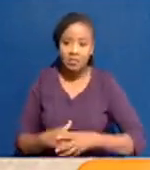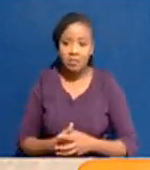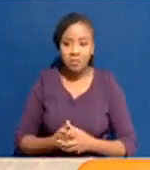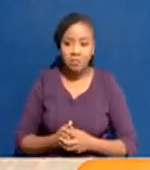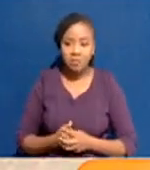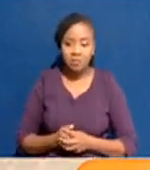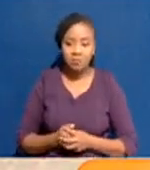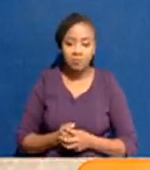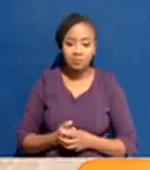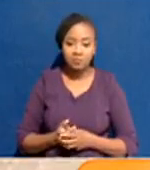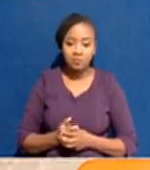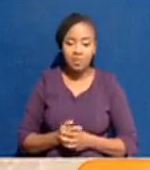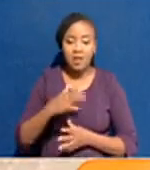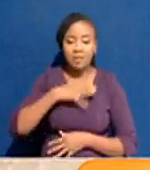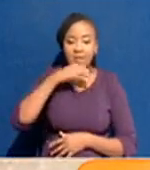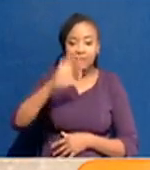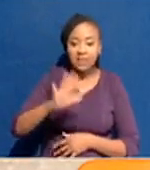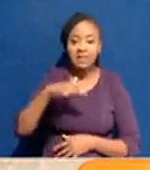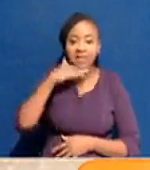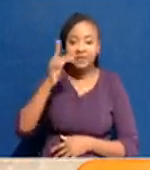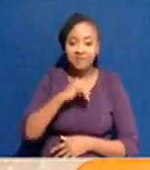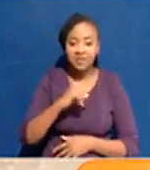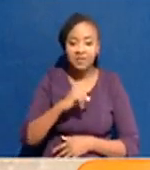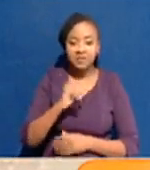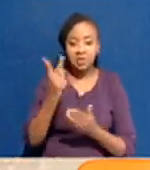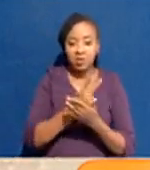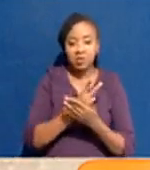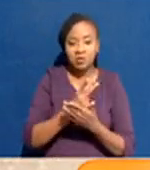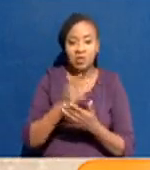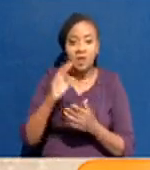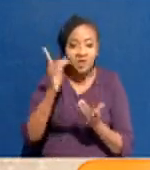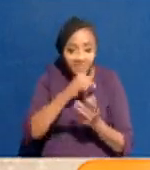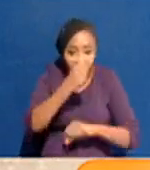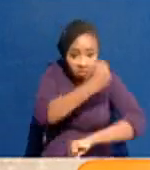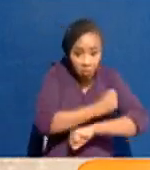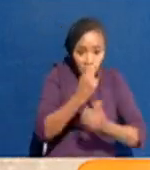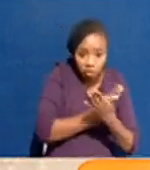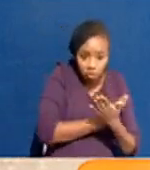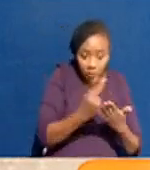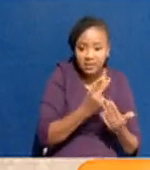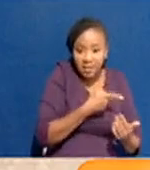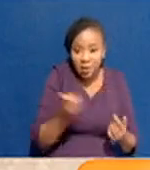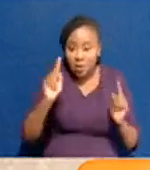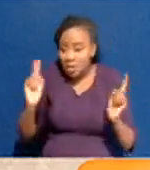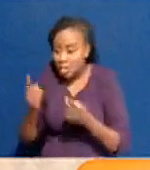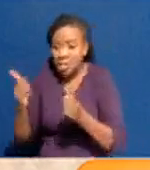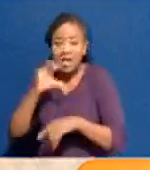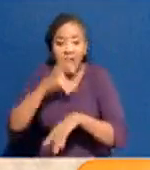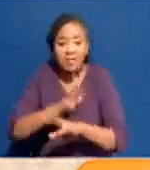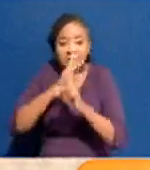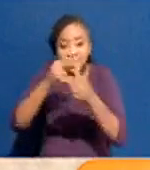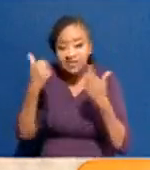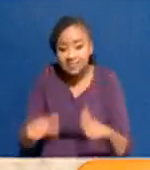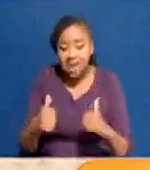Aliuawa wakati anashinga mfugo, akona wiki mbili kama amemaliza shule kabla hata hazijapata result akauawa.